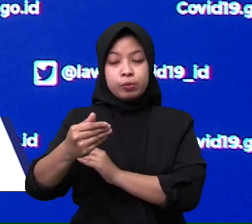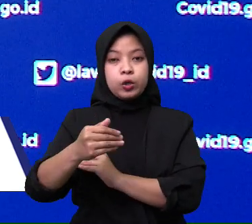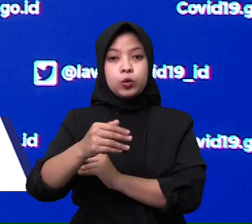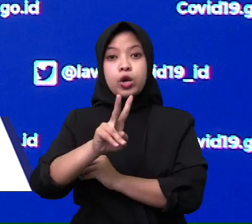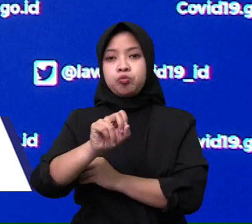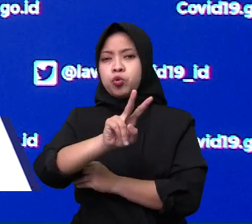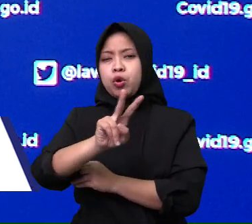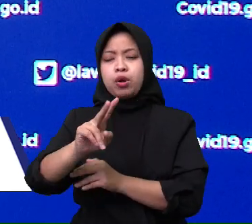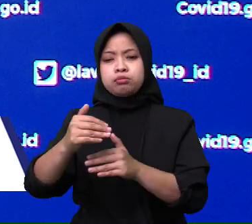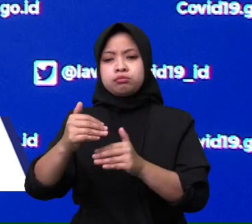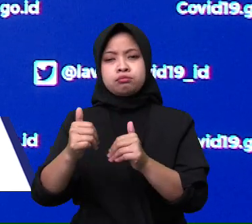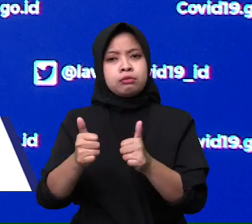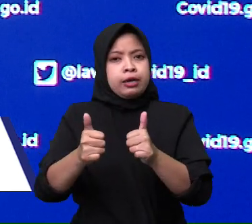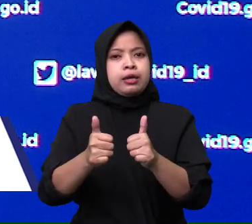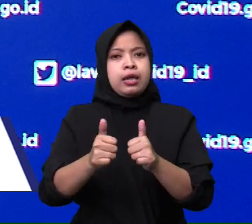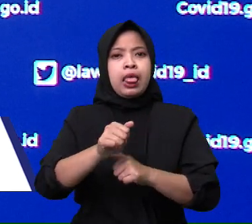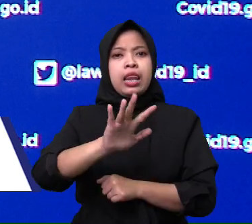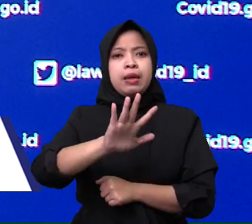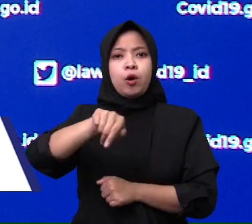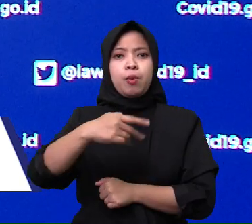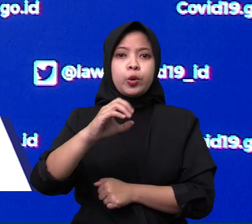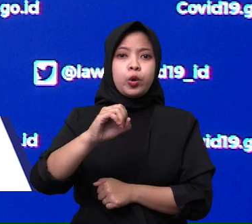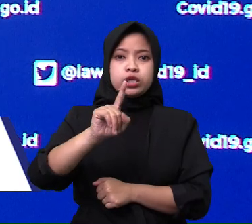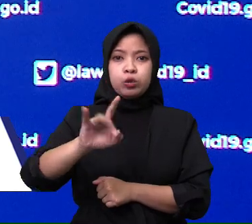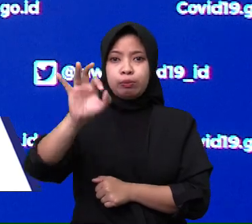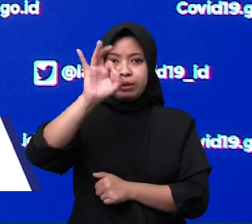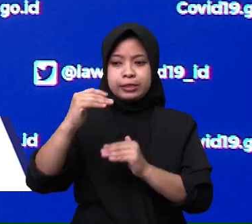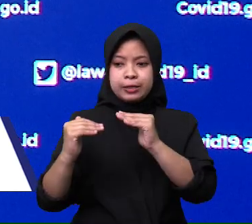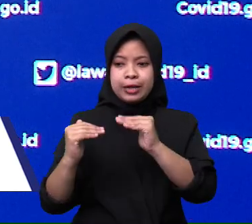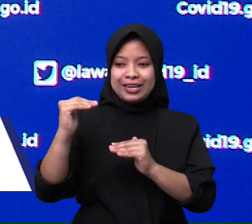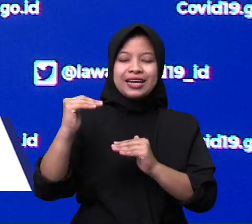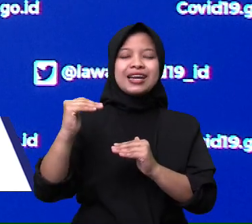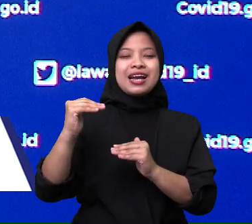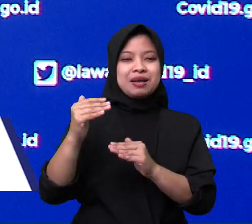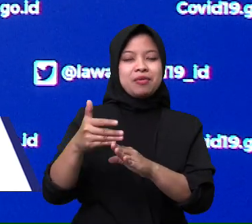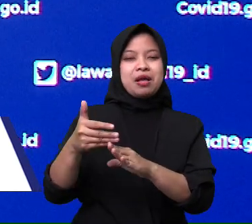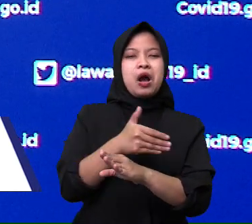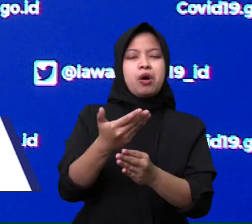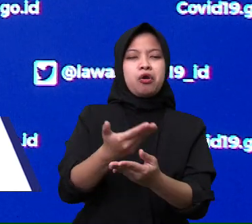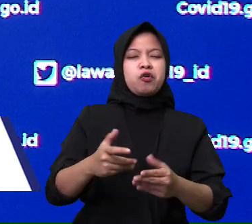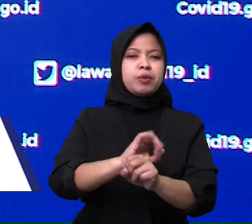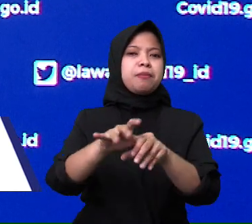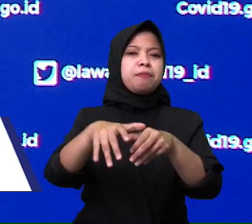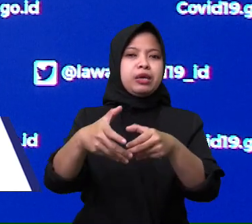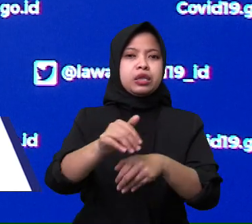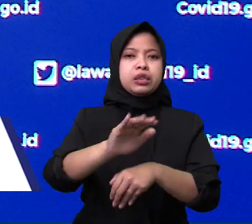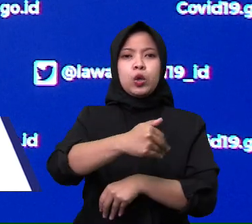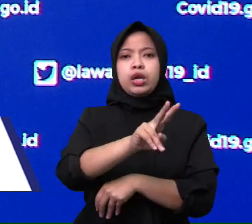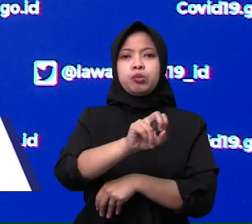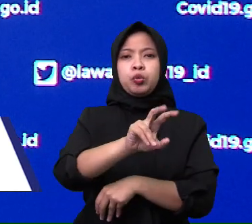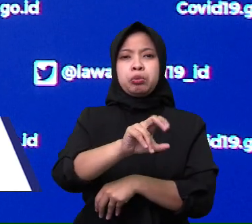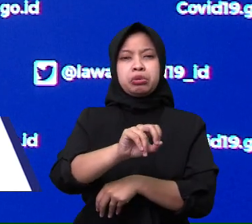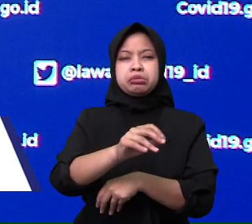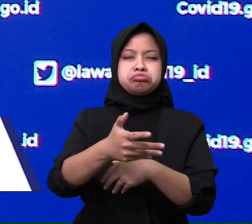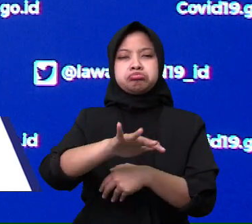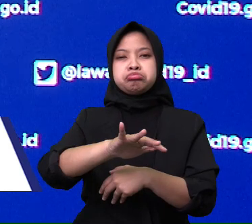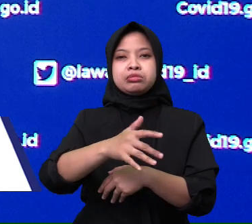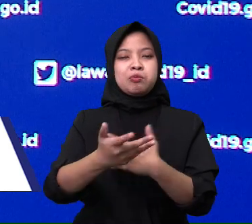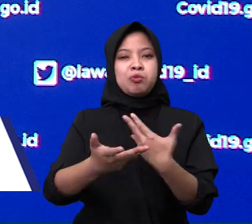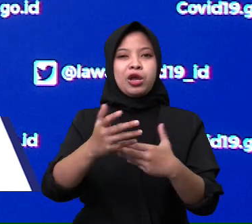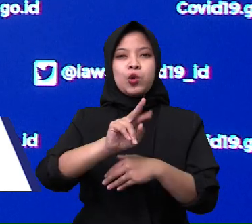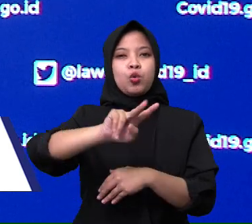membaik dengan pertumbuhan 5,01% dibandingkan awal pandemi tahun 2020 yang hanya sebesar